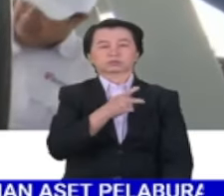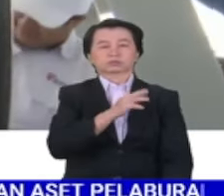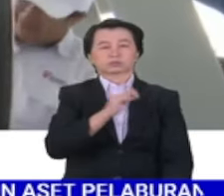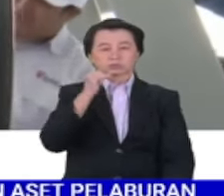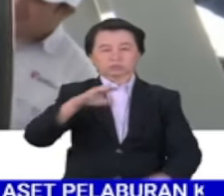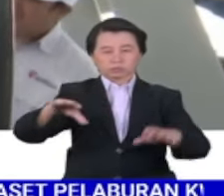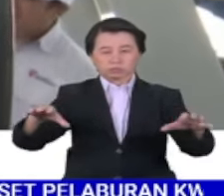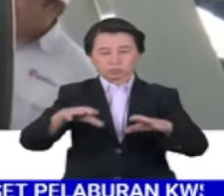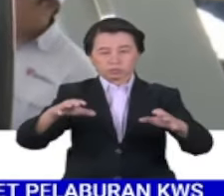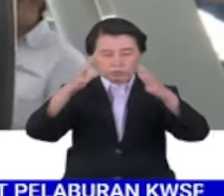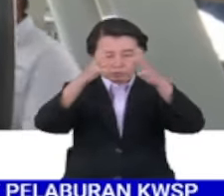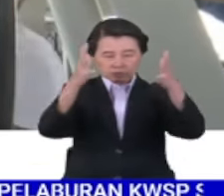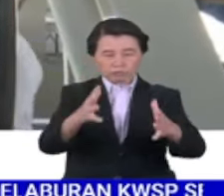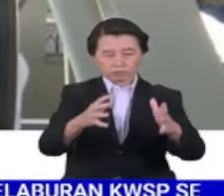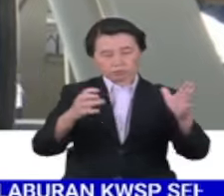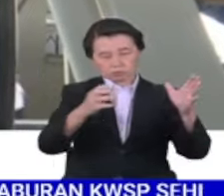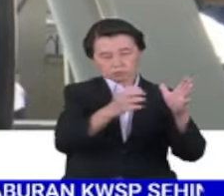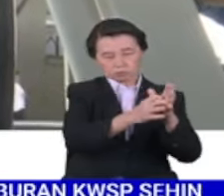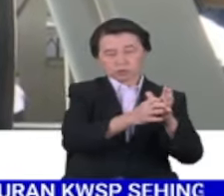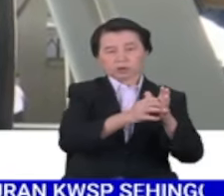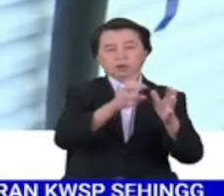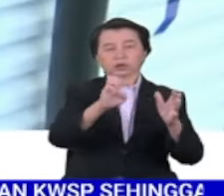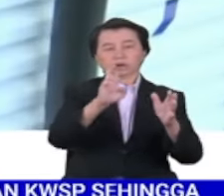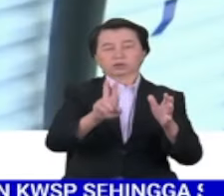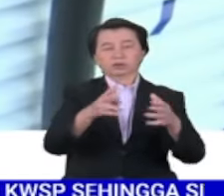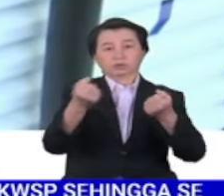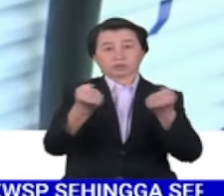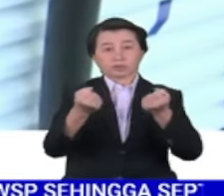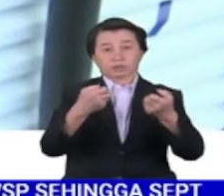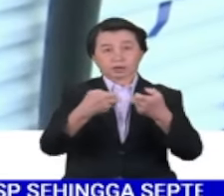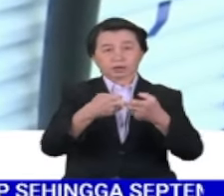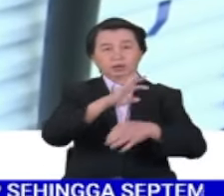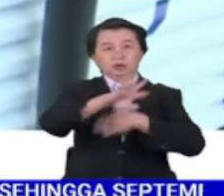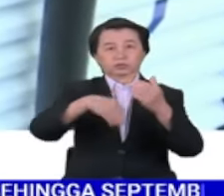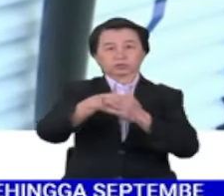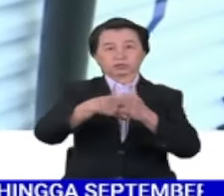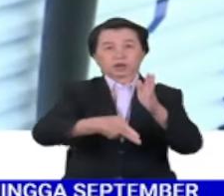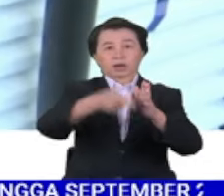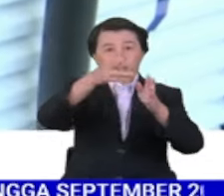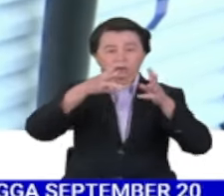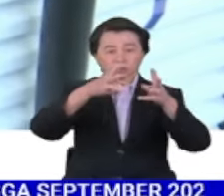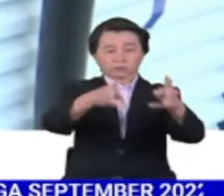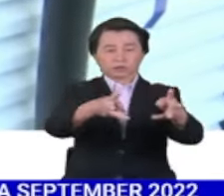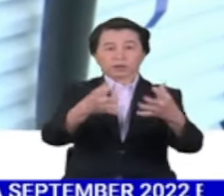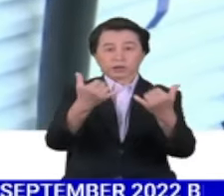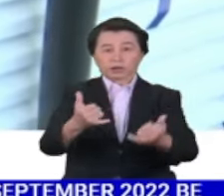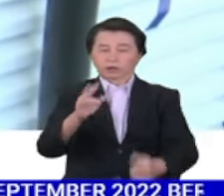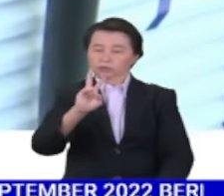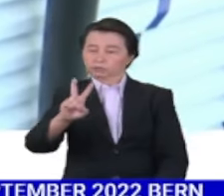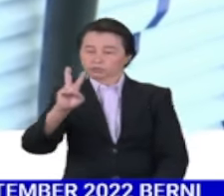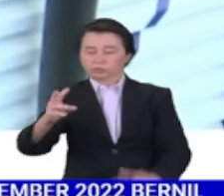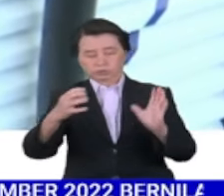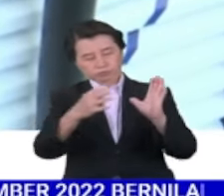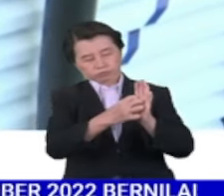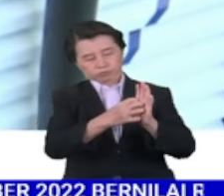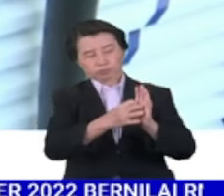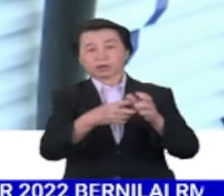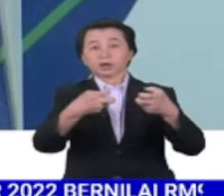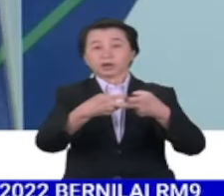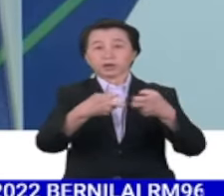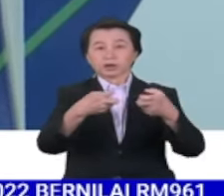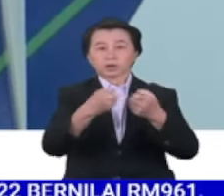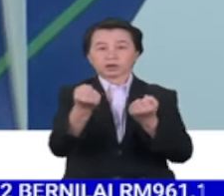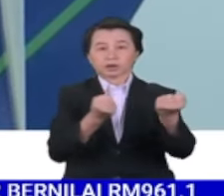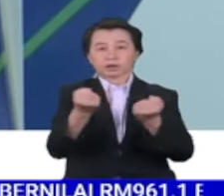membangunkan infrastruktur pengecas pantas kendaraan elektrik di semua lembu Raya ketika ini 22 pengecas pantas